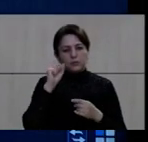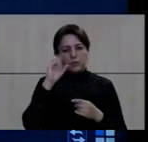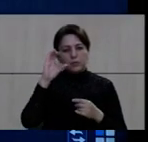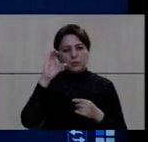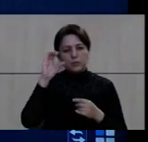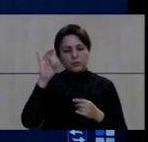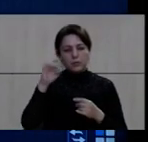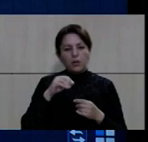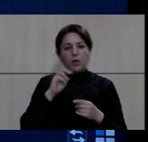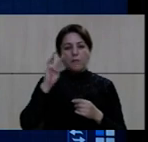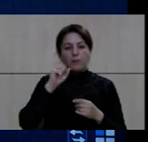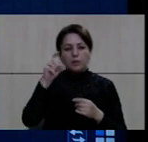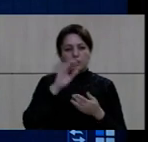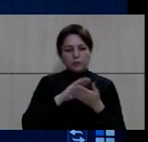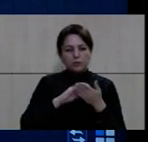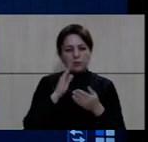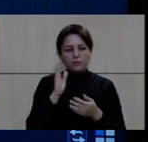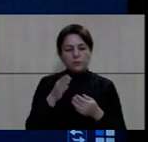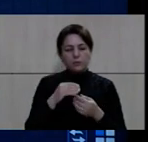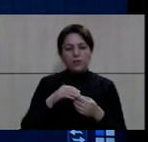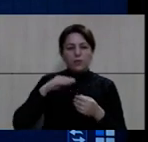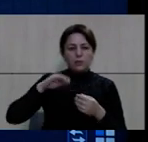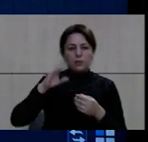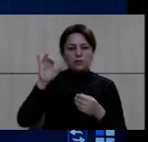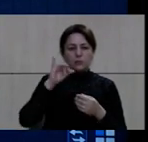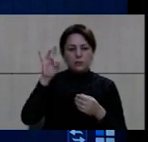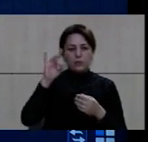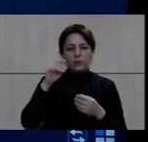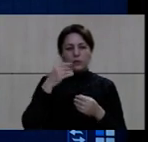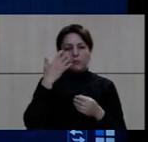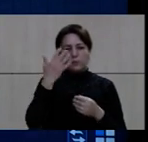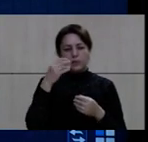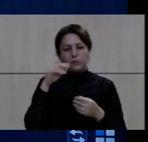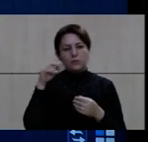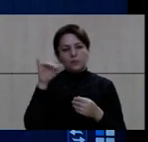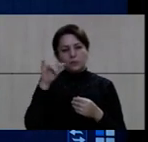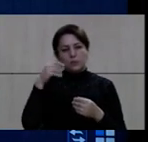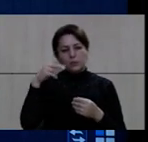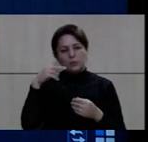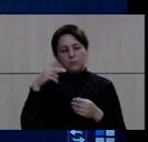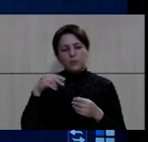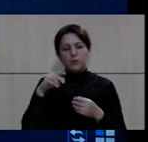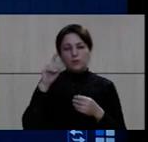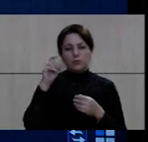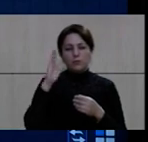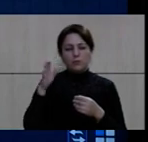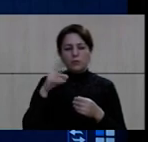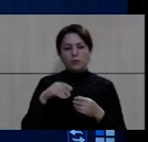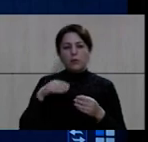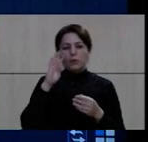yozib olamiz. Endi suratiga 5 ni 20 ga ko'paytirsak 100, 4 ni qo'shsak